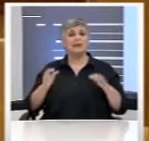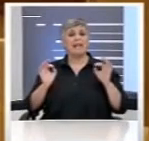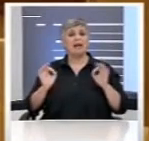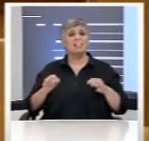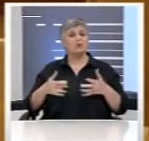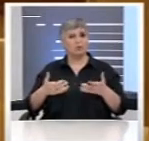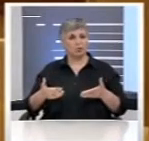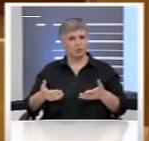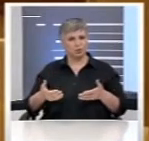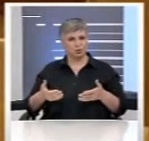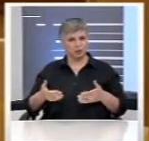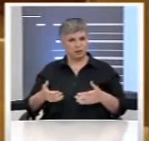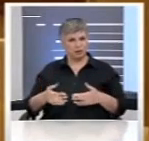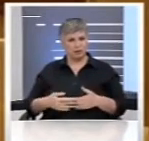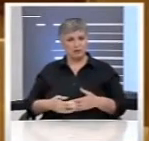η